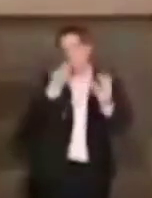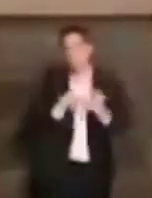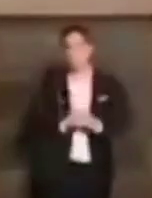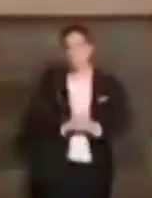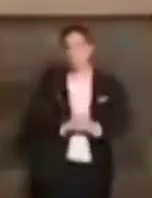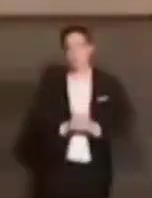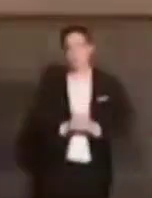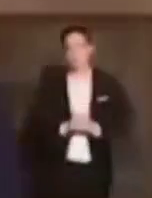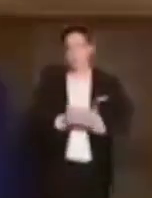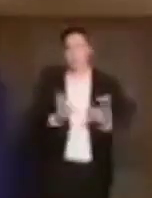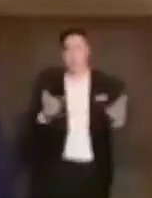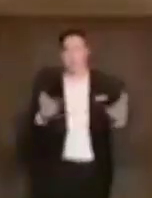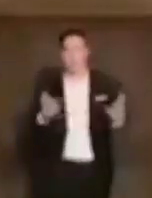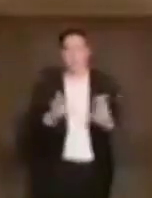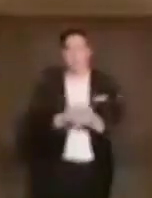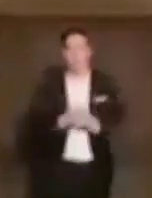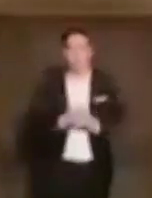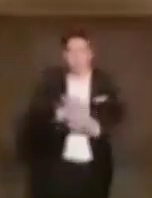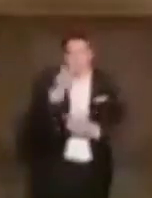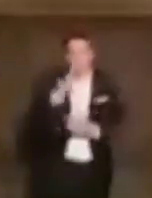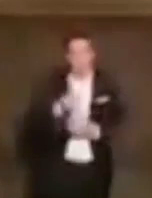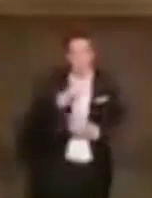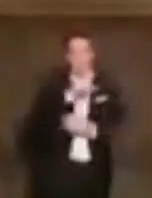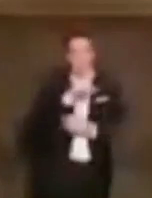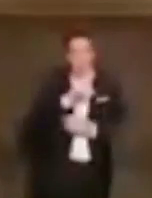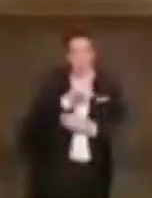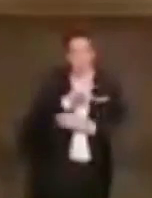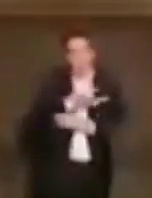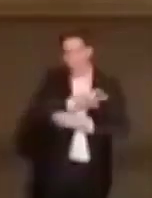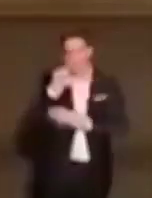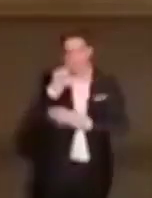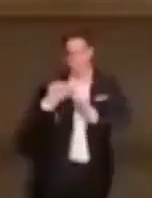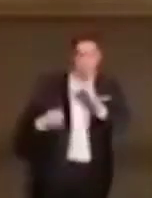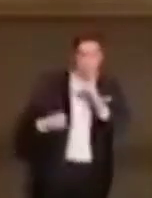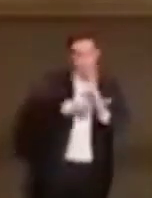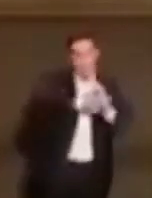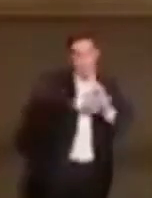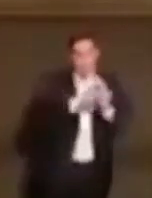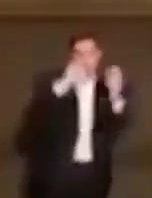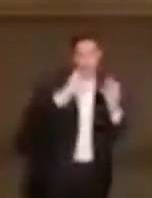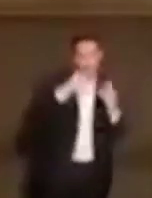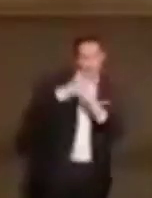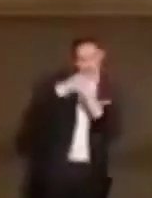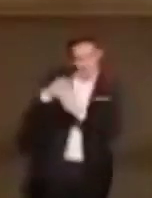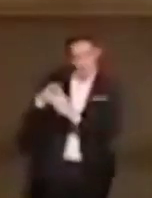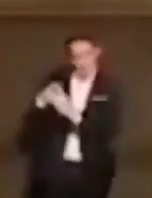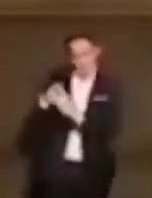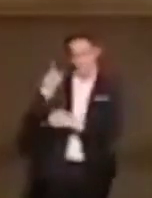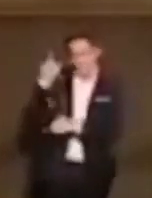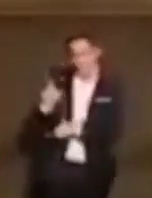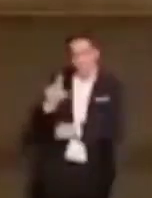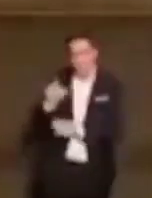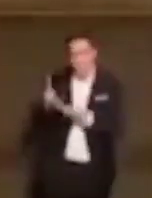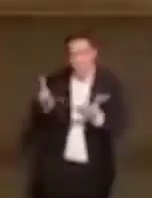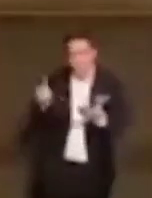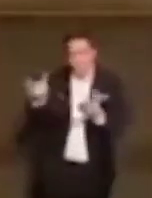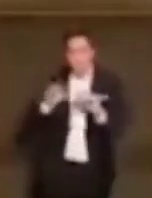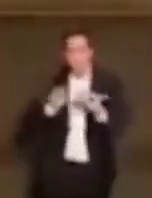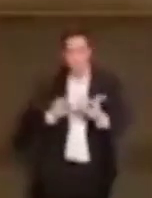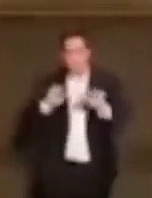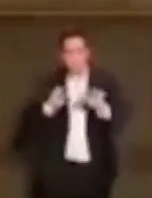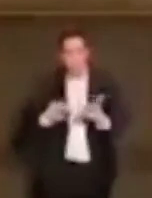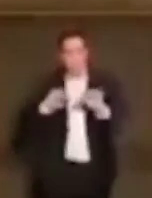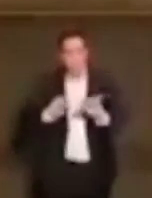آیا پیامبر شما حق نمی گفت؟ آیا خدای شما نمی گوید که پیامبر از روی هوا سخن